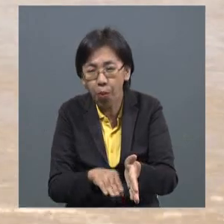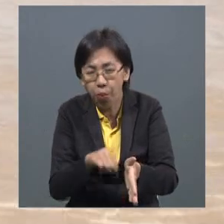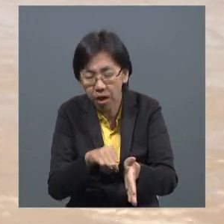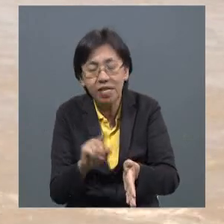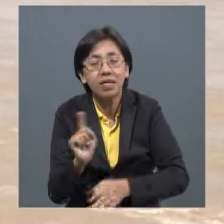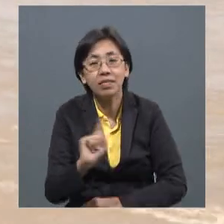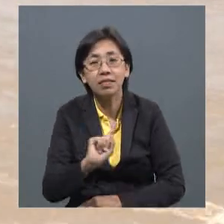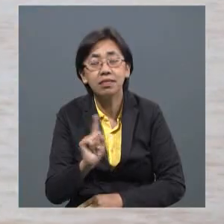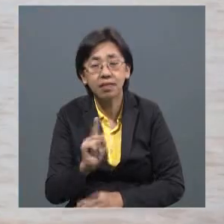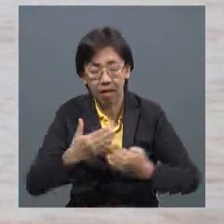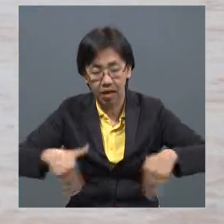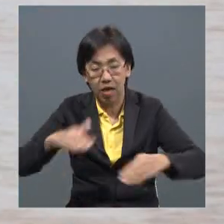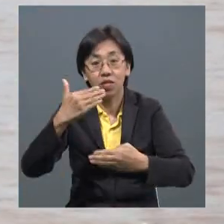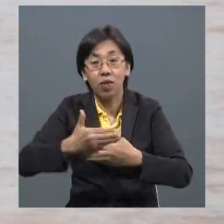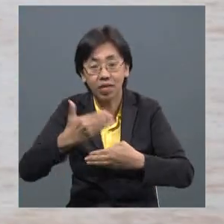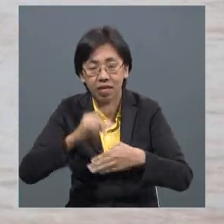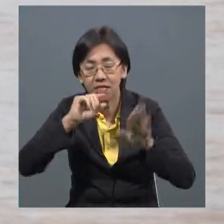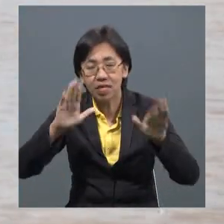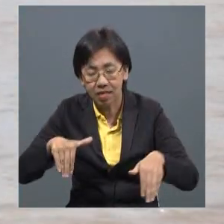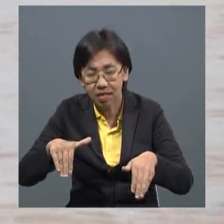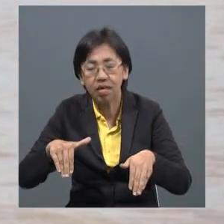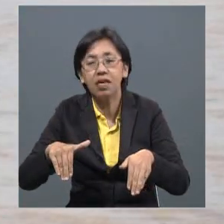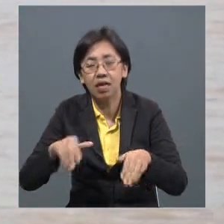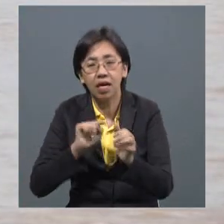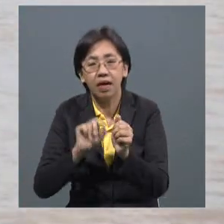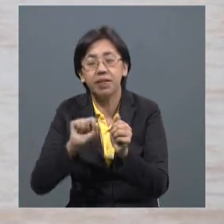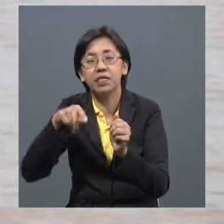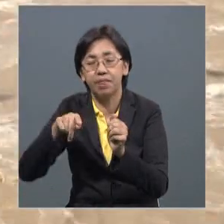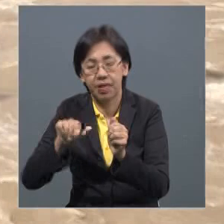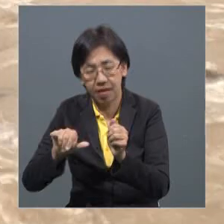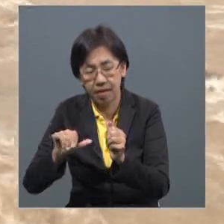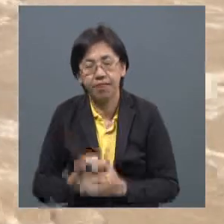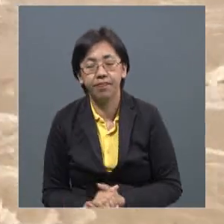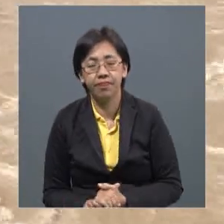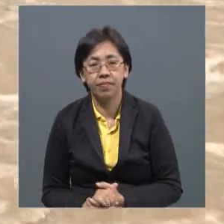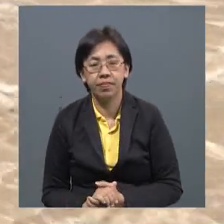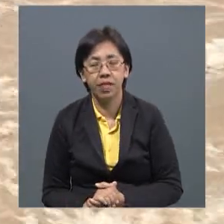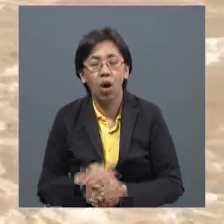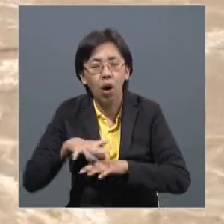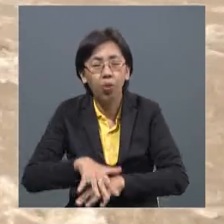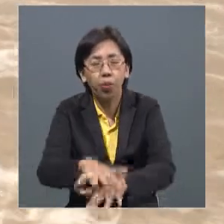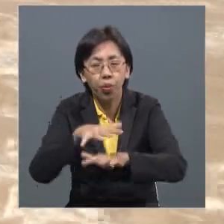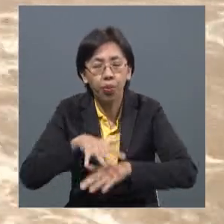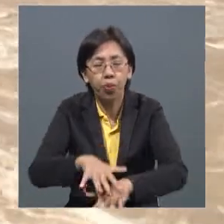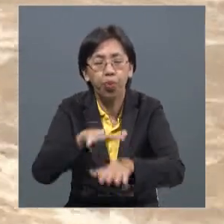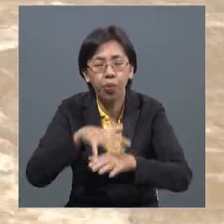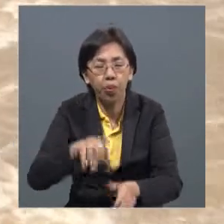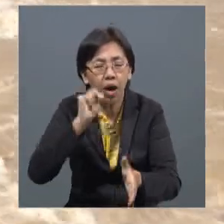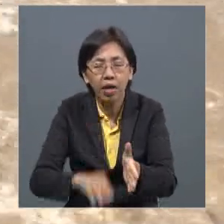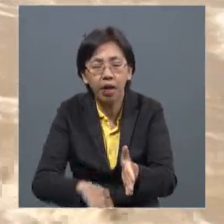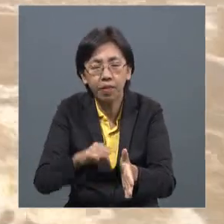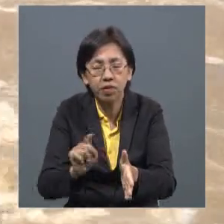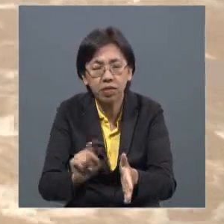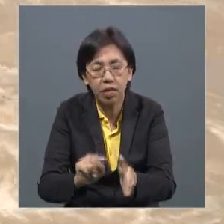บริเวณท้ายเขื่อนเจ้าพระยามาเลยนะครับที่อำเภอสรรพยาจังหวัดชัยนาทมาจนถึงบริเวณตำบลบ้านกระทุ่มตำบลหัวเวียง